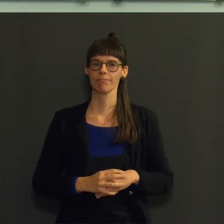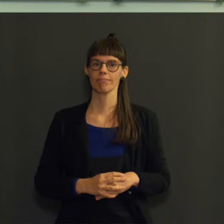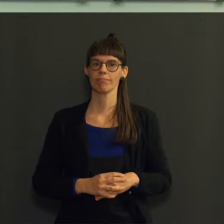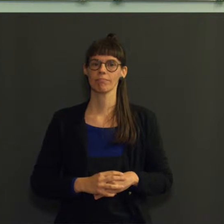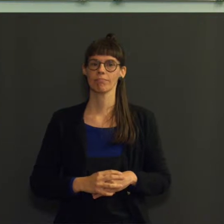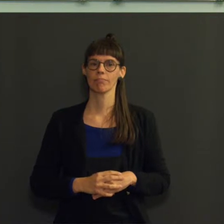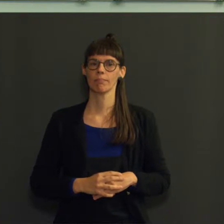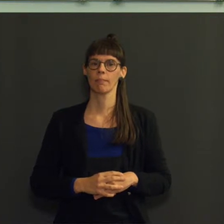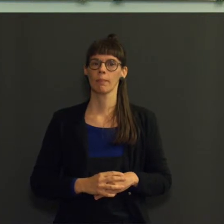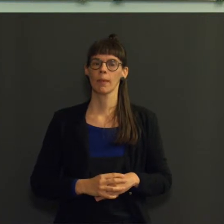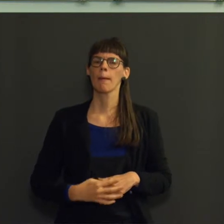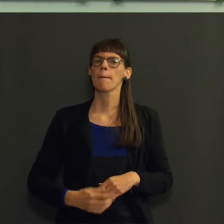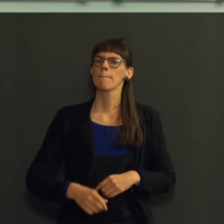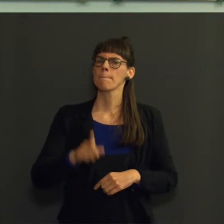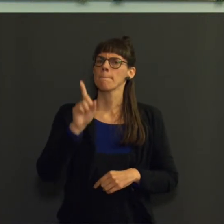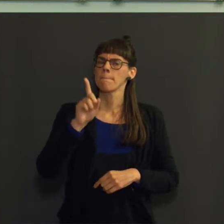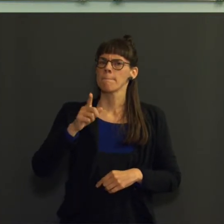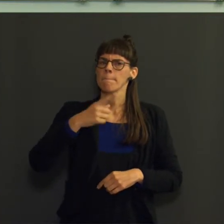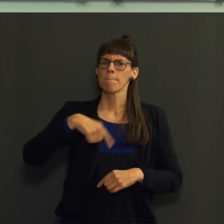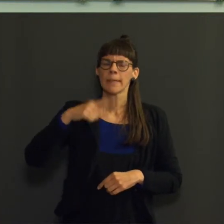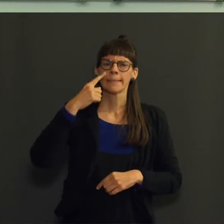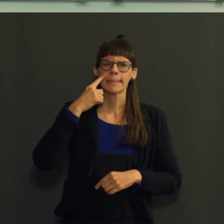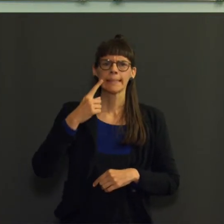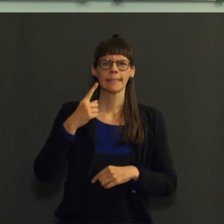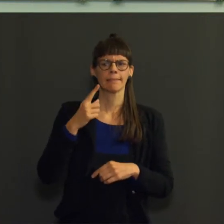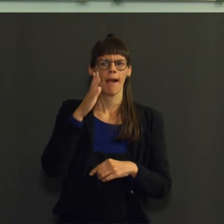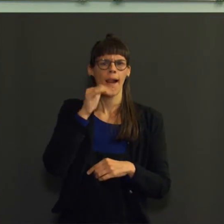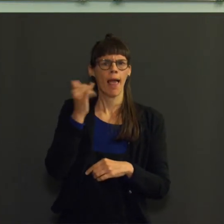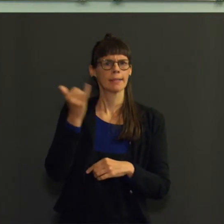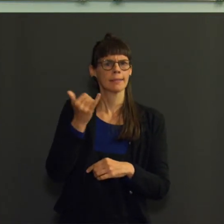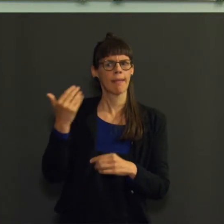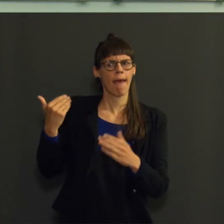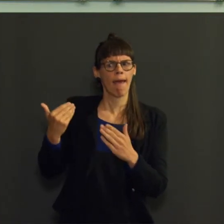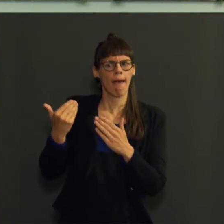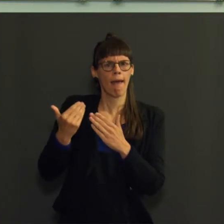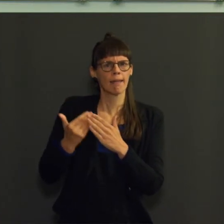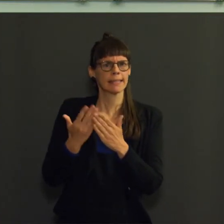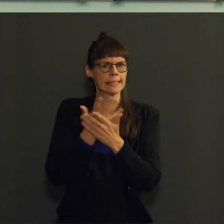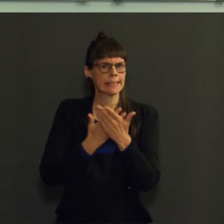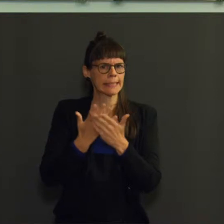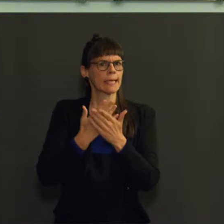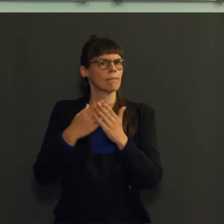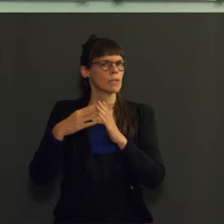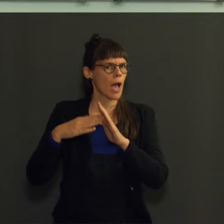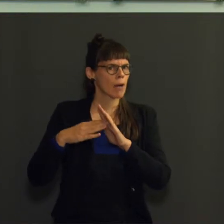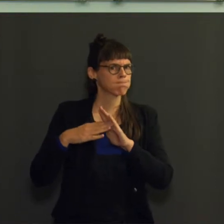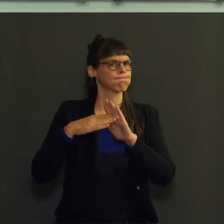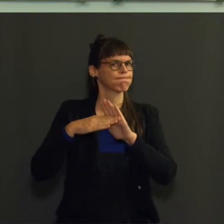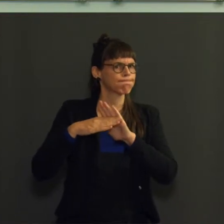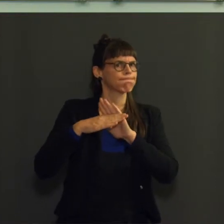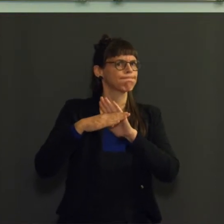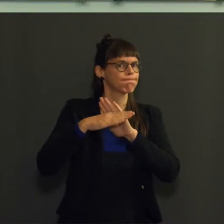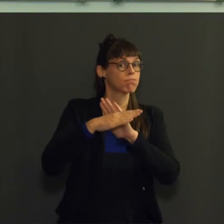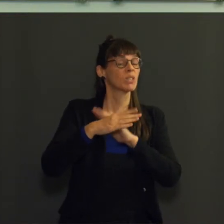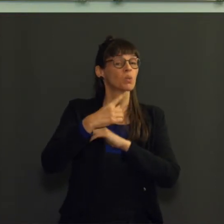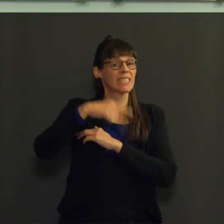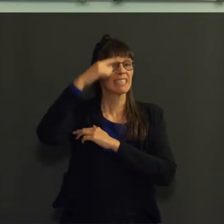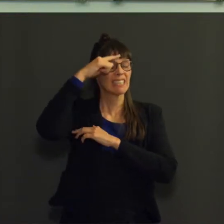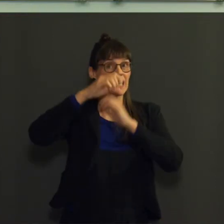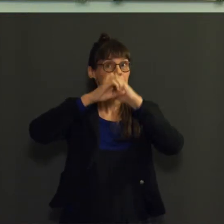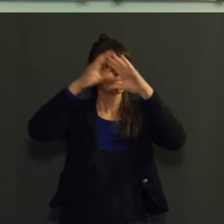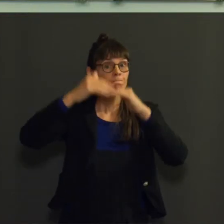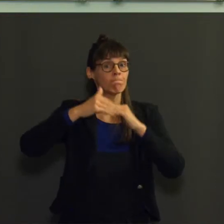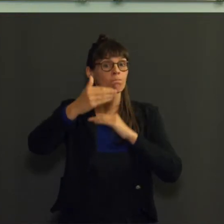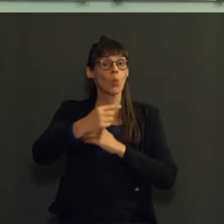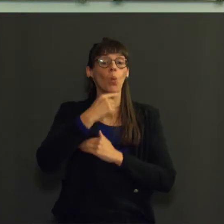We zien echter wel opnieuw een toename in de dagcijfers van de laatste dagen, waardoor we vermoeden dat binnenkort ook de